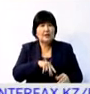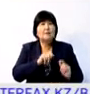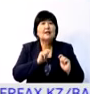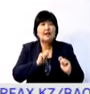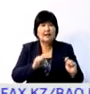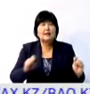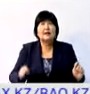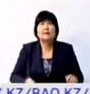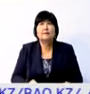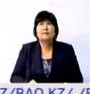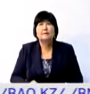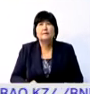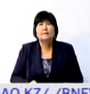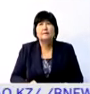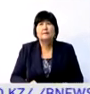марапаттады.